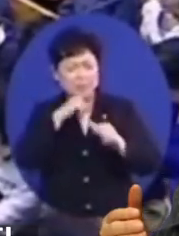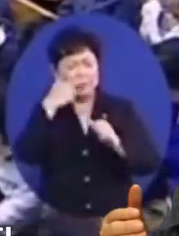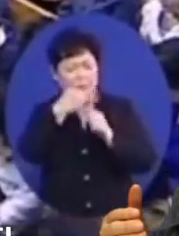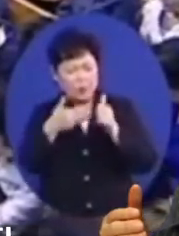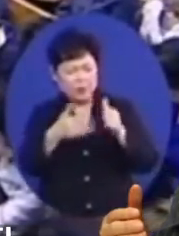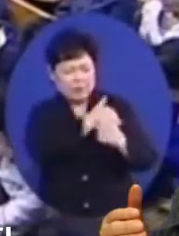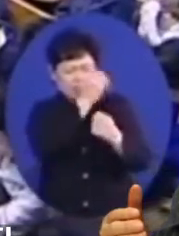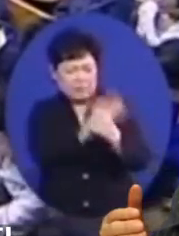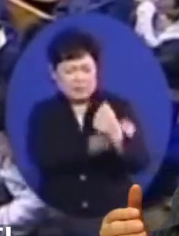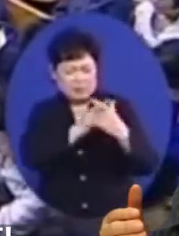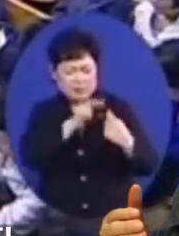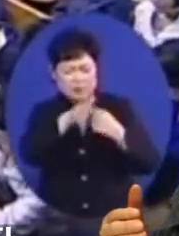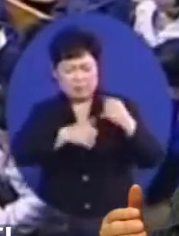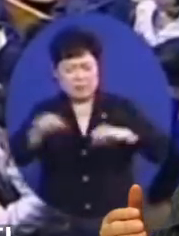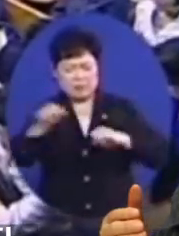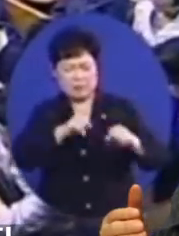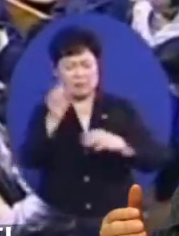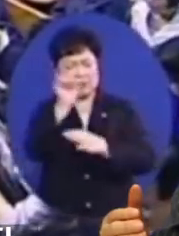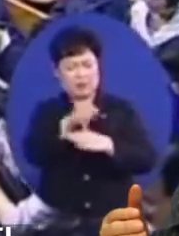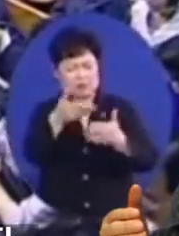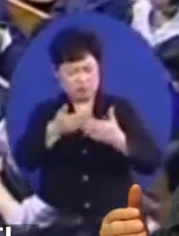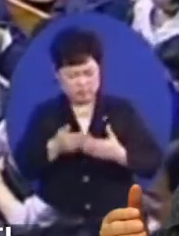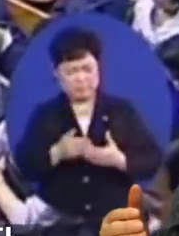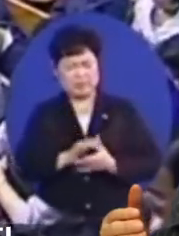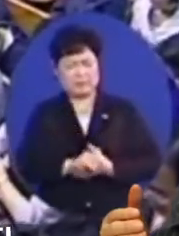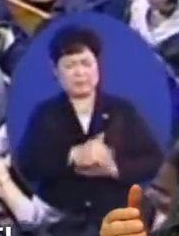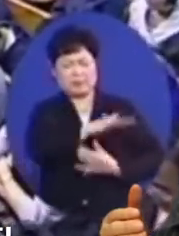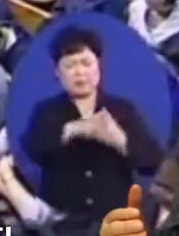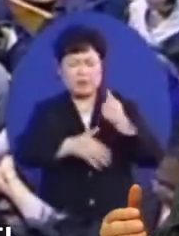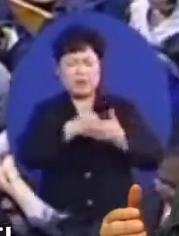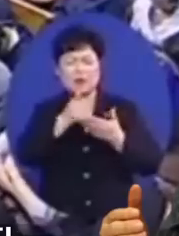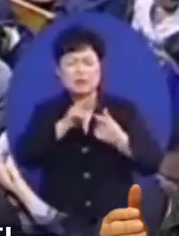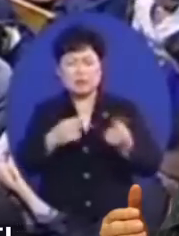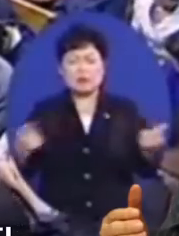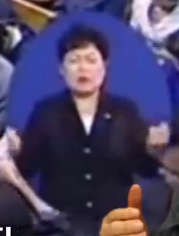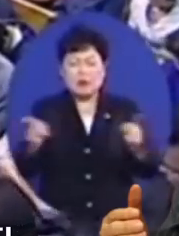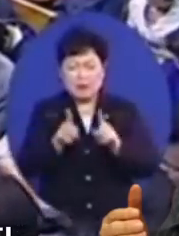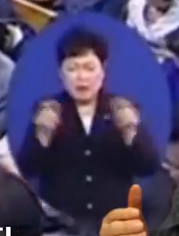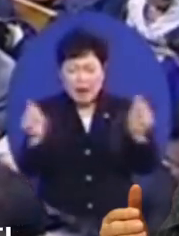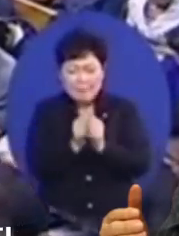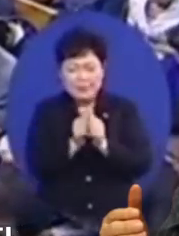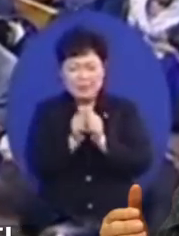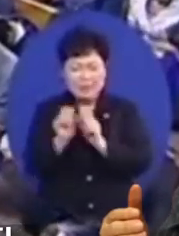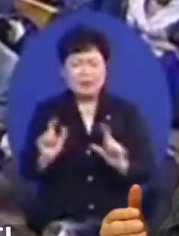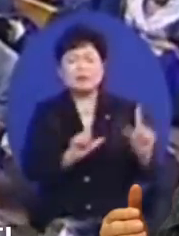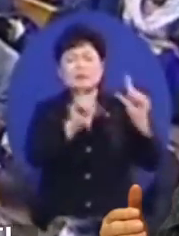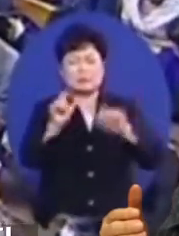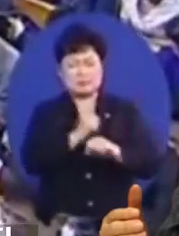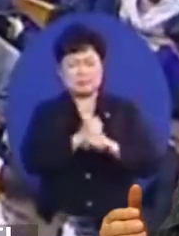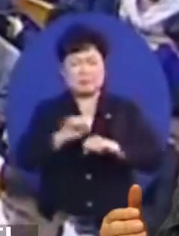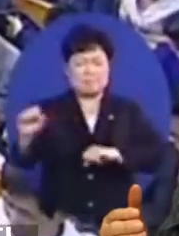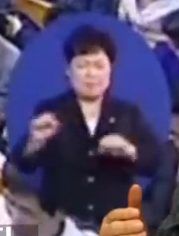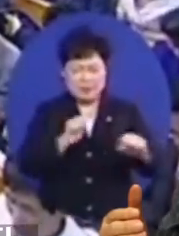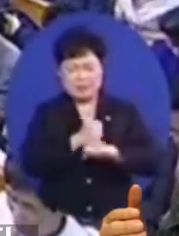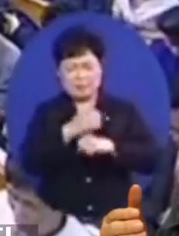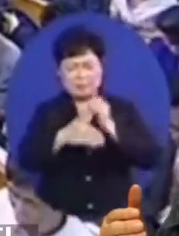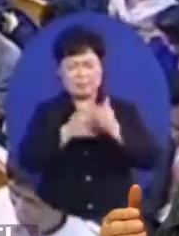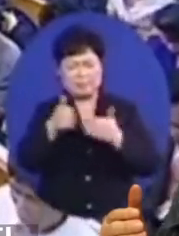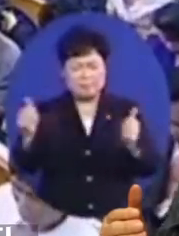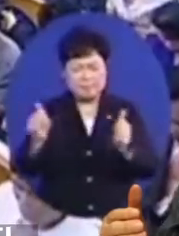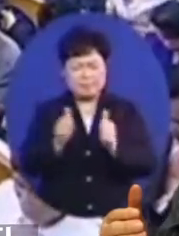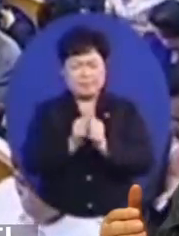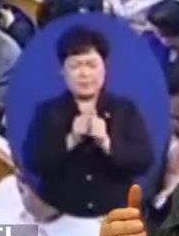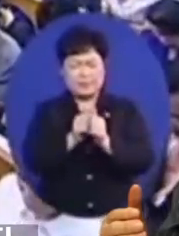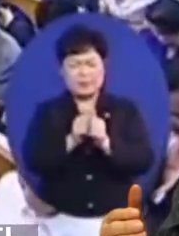하나님의 역사를 허락하여 주셨습니다. 우리는 하나님과 함께 살고 행하고 하나님과 함께 승리하는 우리들이